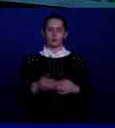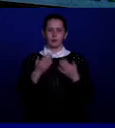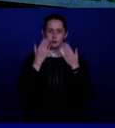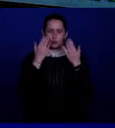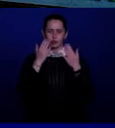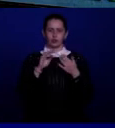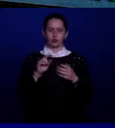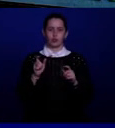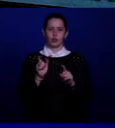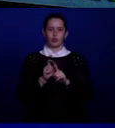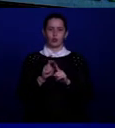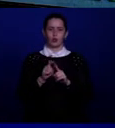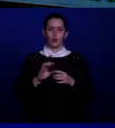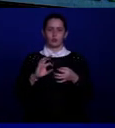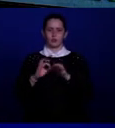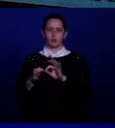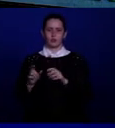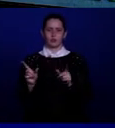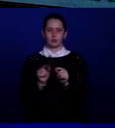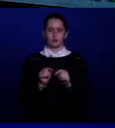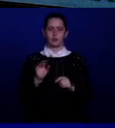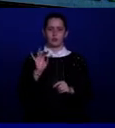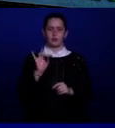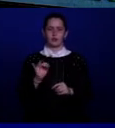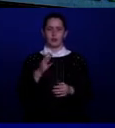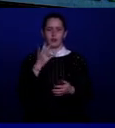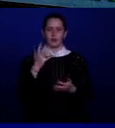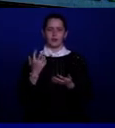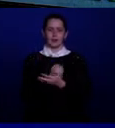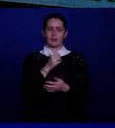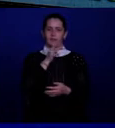Прочитайте словосочетание и определите у глаголов время.